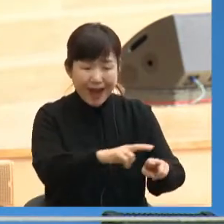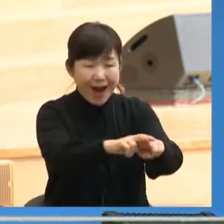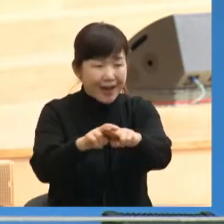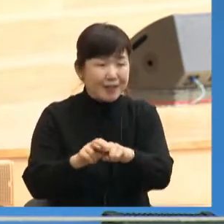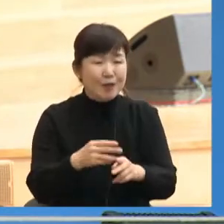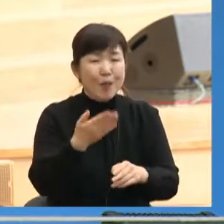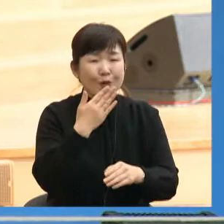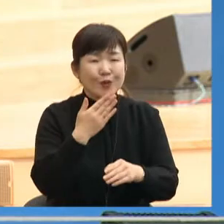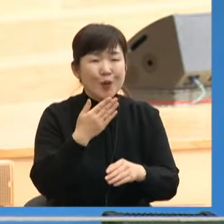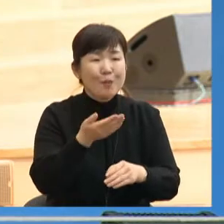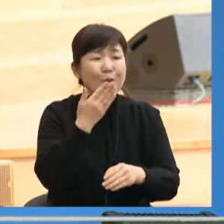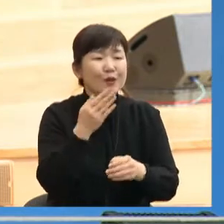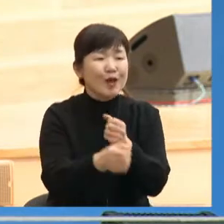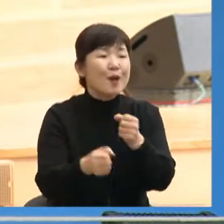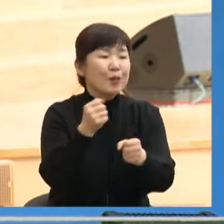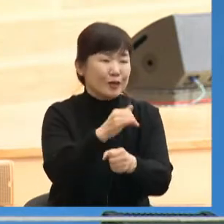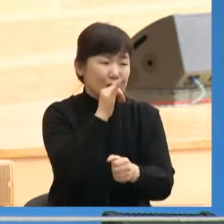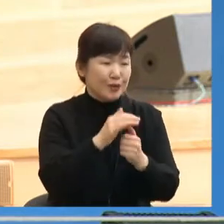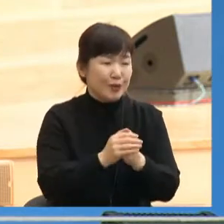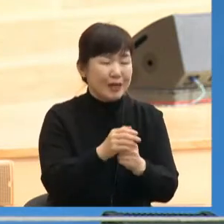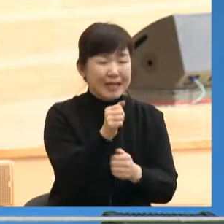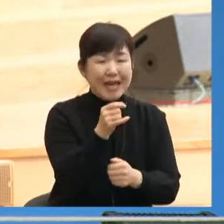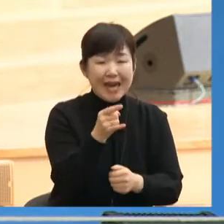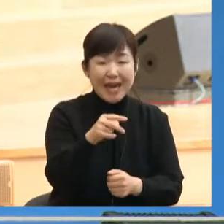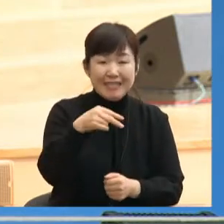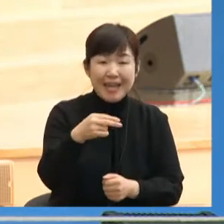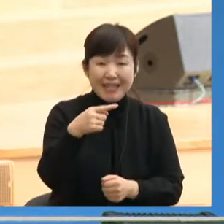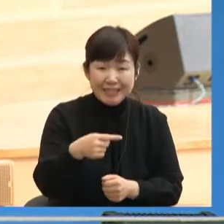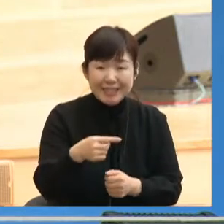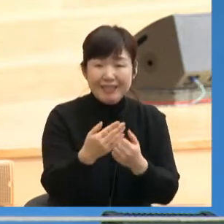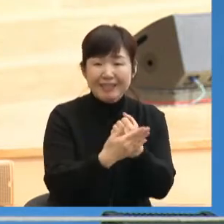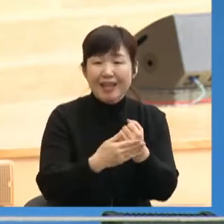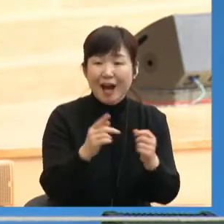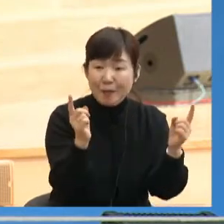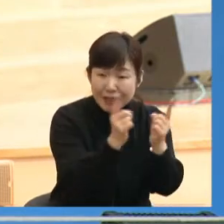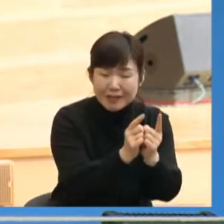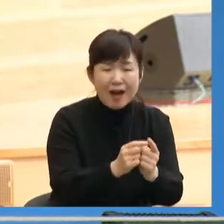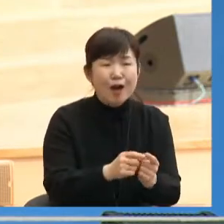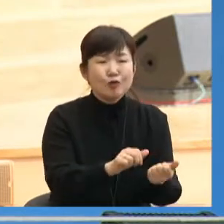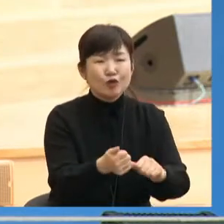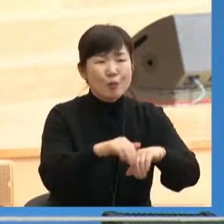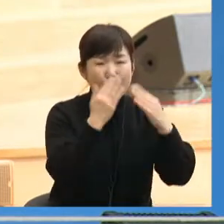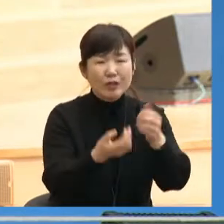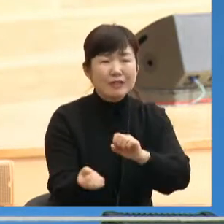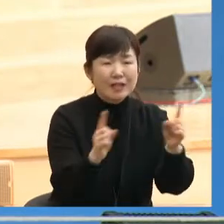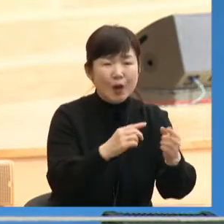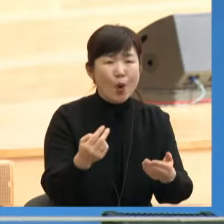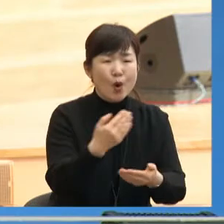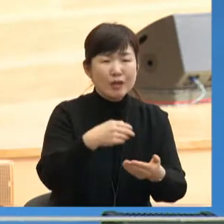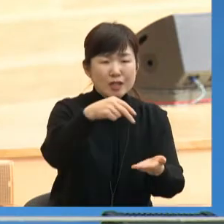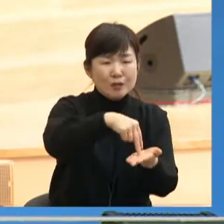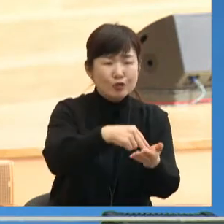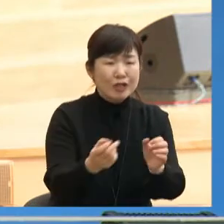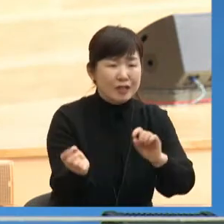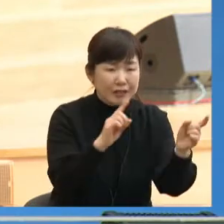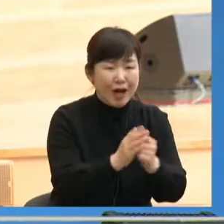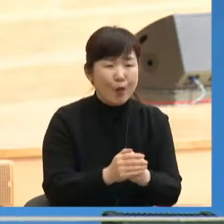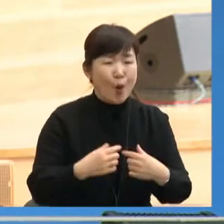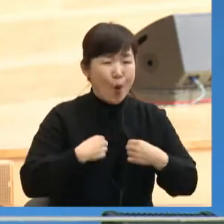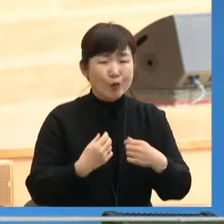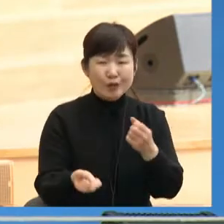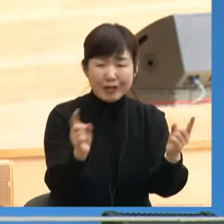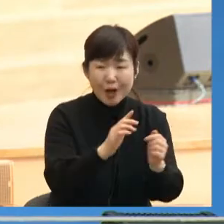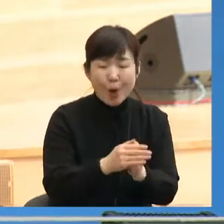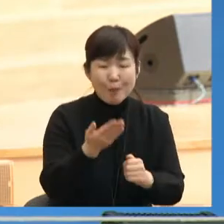회복됩니다. 헤세드의 은혜가 임하니까 죽어버린 모든 것이 살아나고 신분이 살아나고 소유가 살아나고 옷도